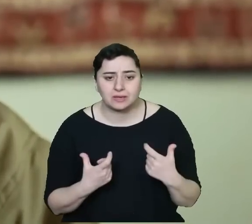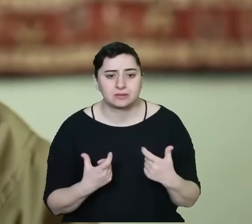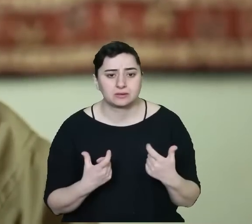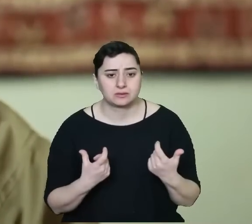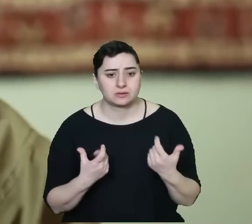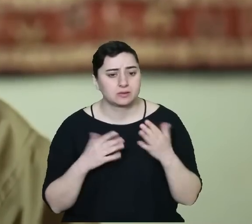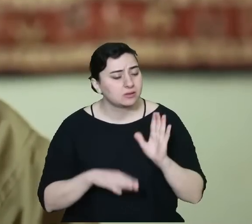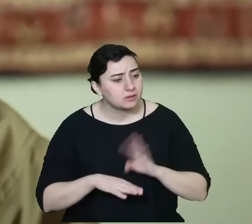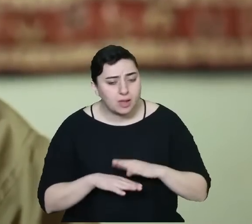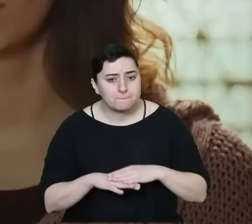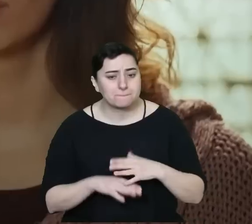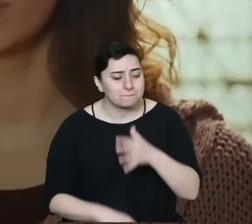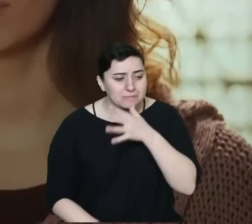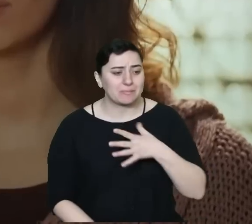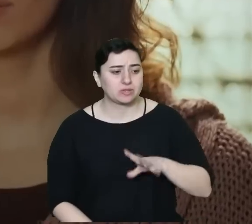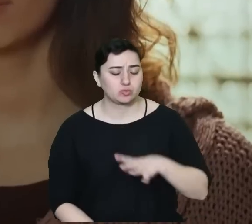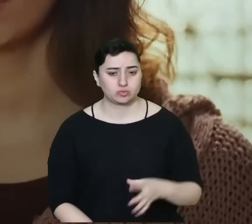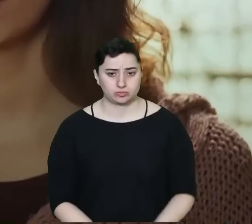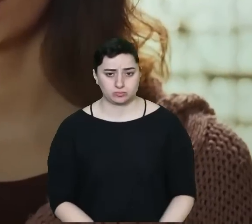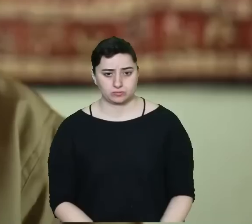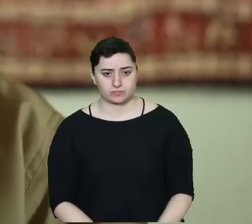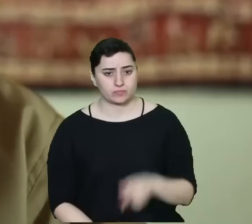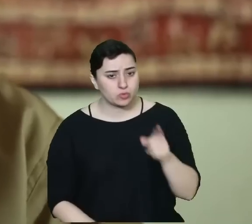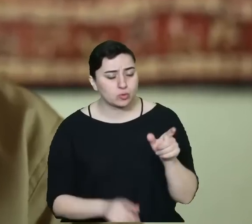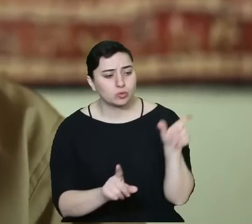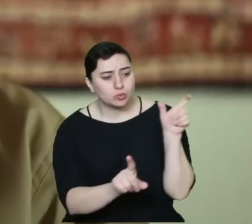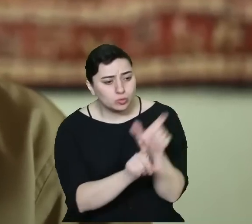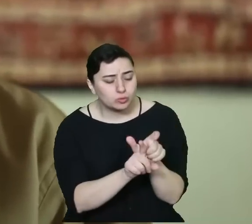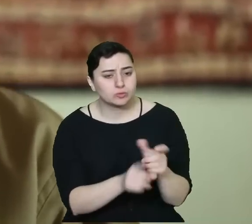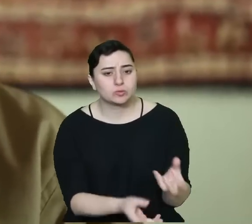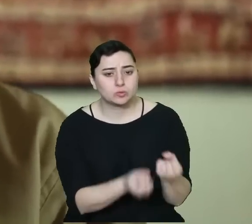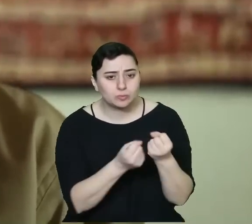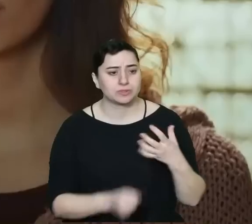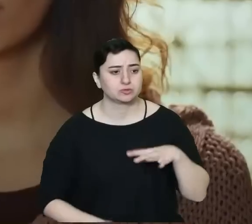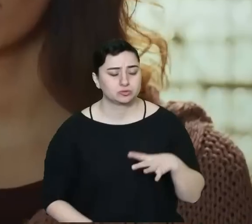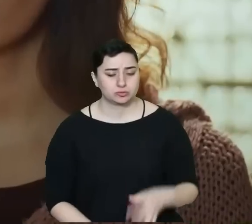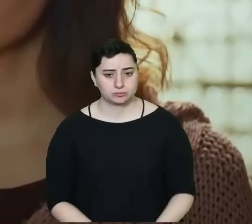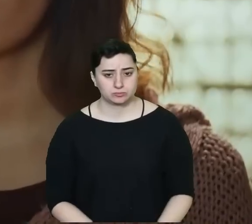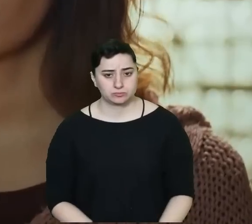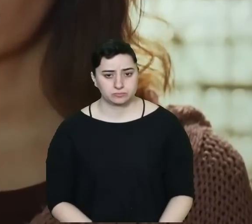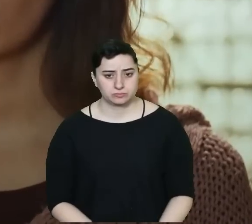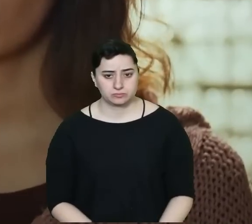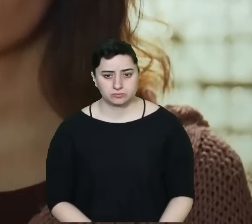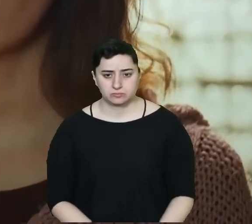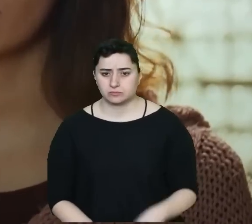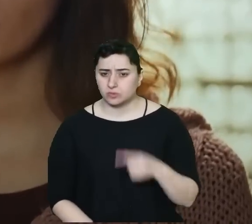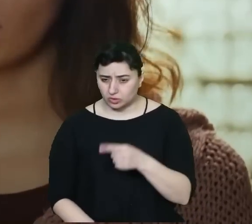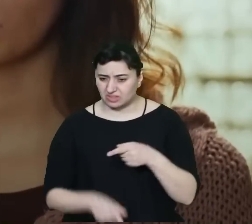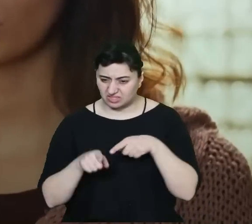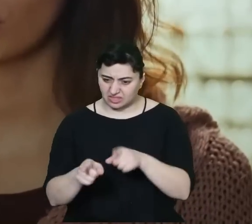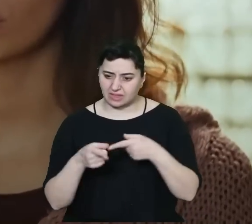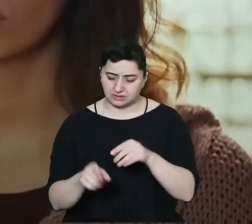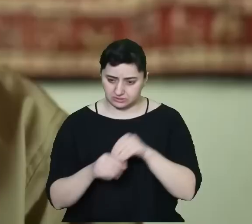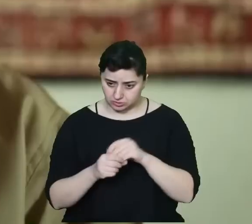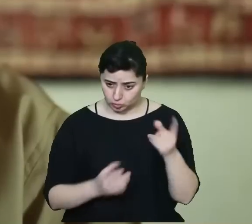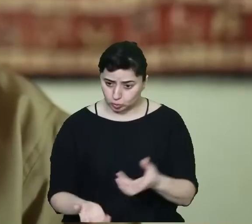olduğunu, ne yaptığını bilmek istiyorum. Onu koruyup kollamak istiyorum. Onu tehdit ederek